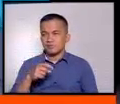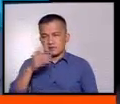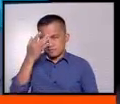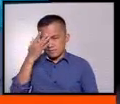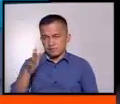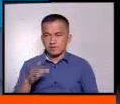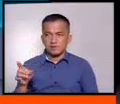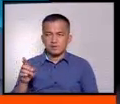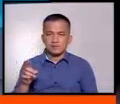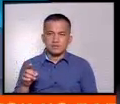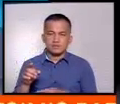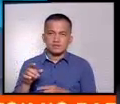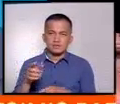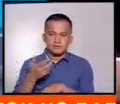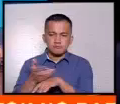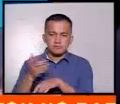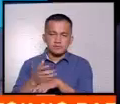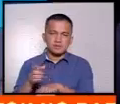winawisan po sila.